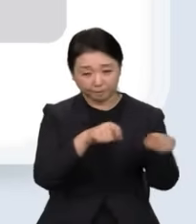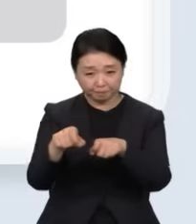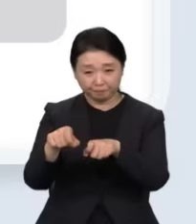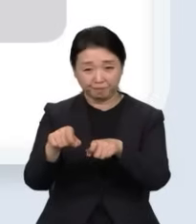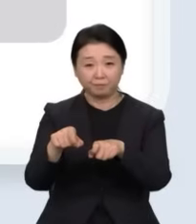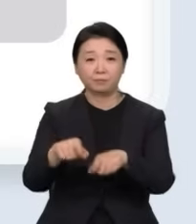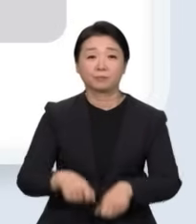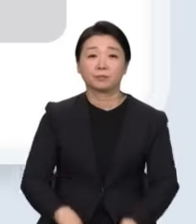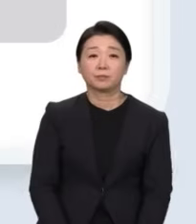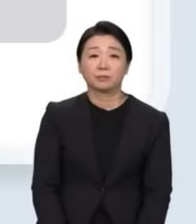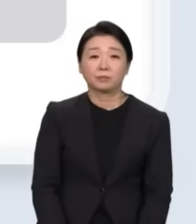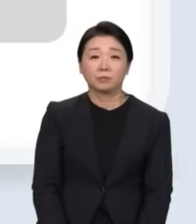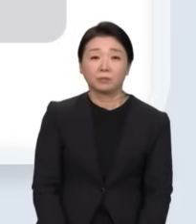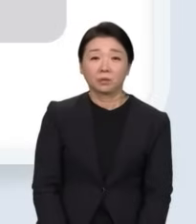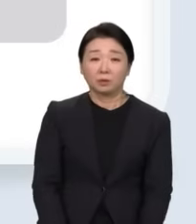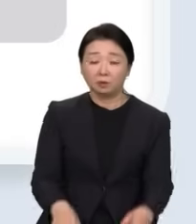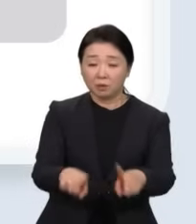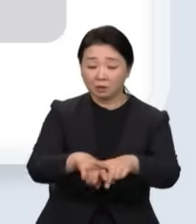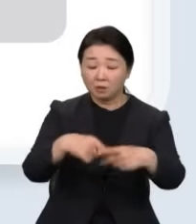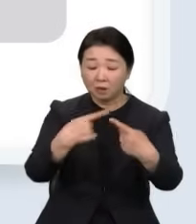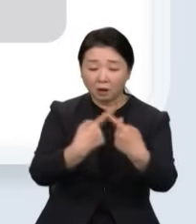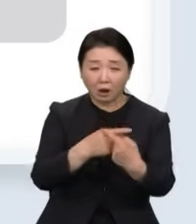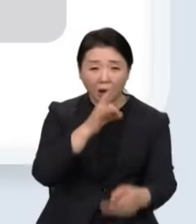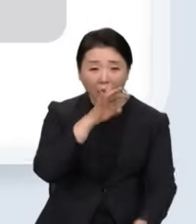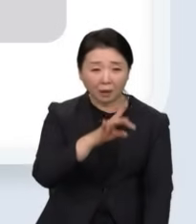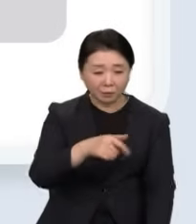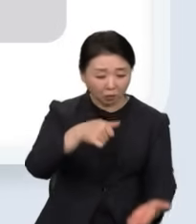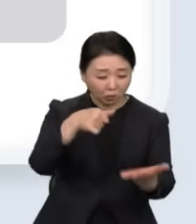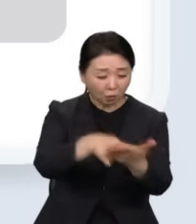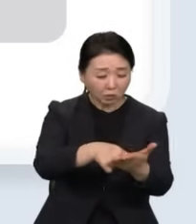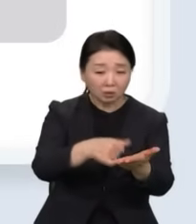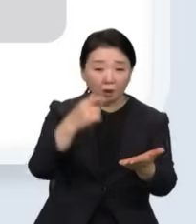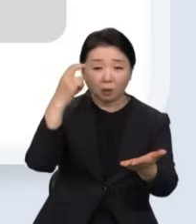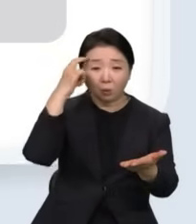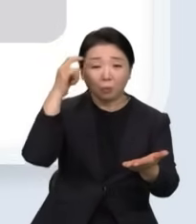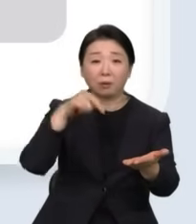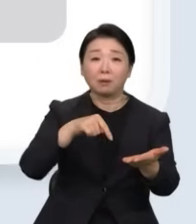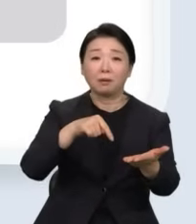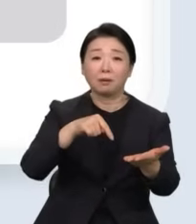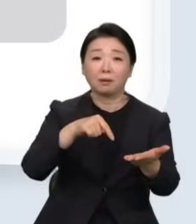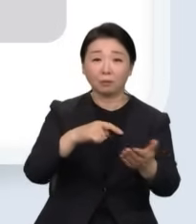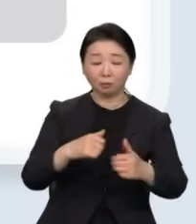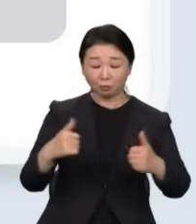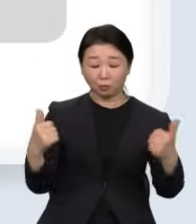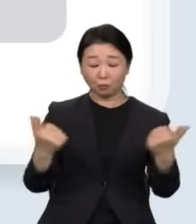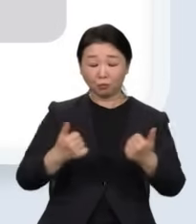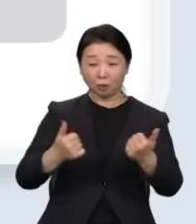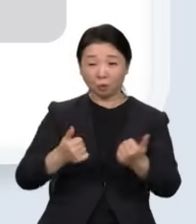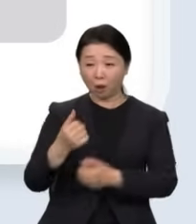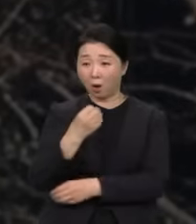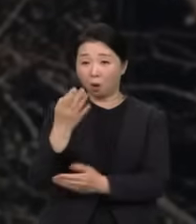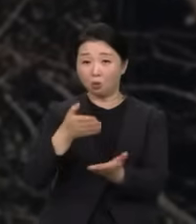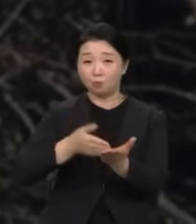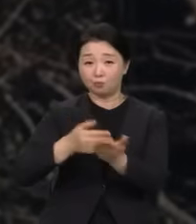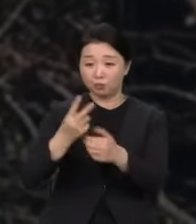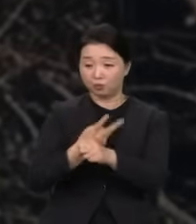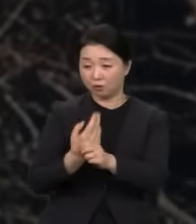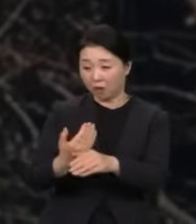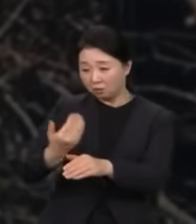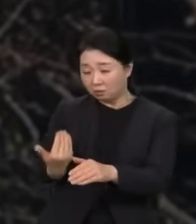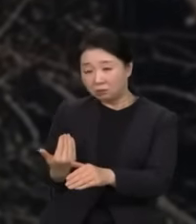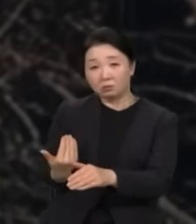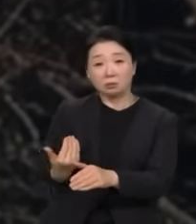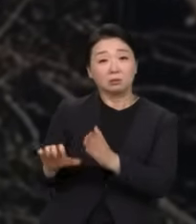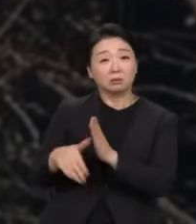했습니다. 그렇다면 이해가 안 되는 걸 왜 결재를 했는지 그것도 국회와 언론 브리핑을 단 2시간 앞둔